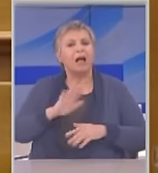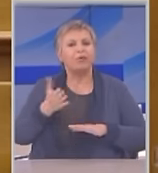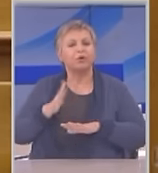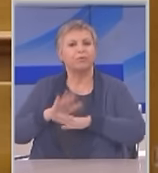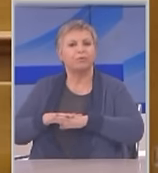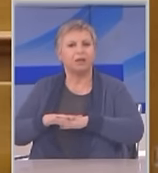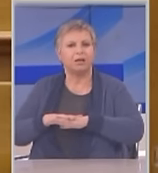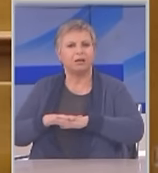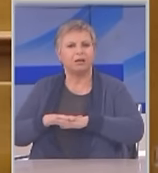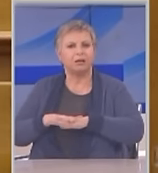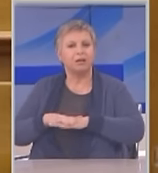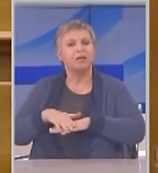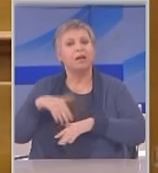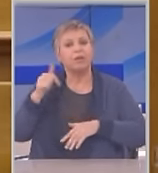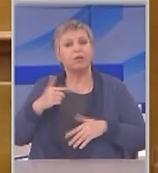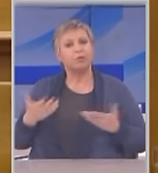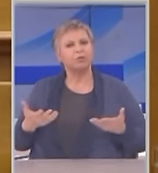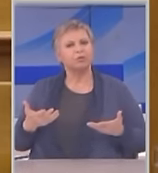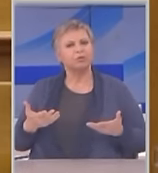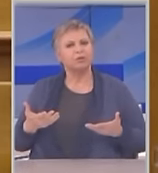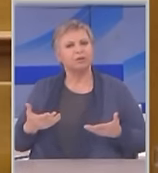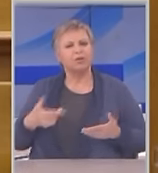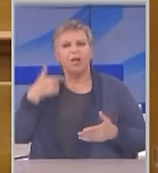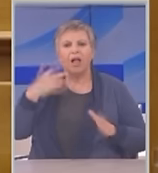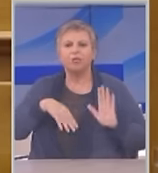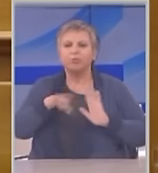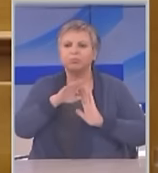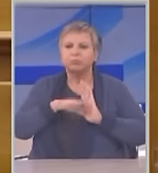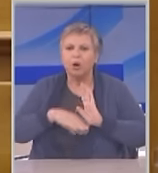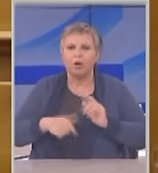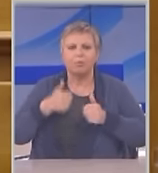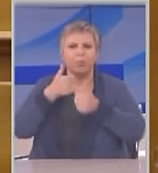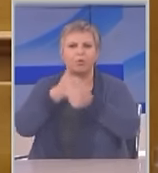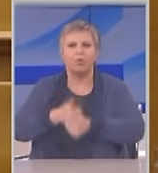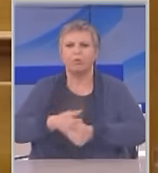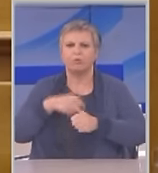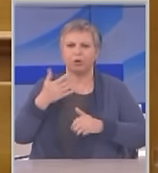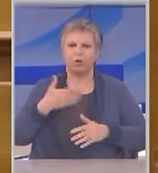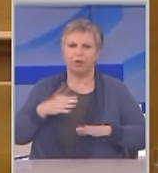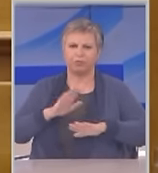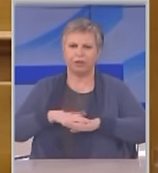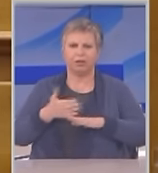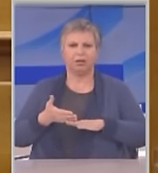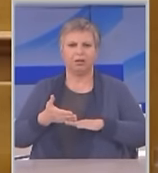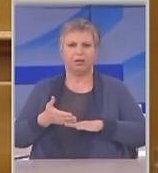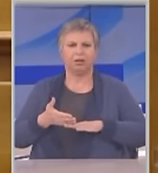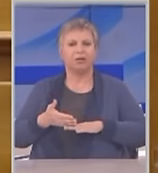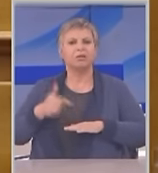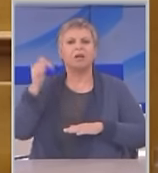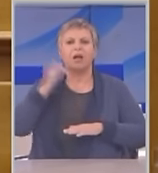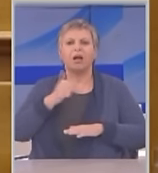τη δυνατότητα να γίνεται ρεμούλα στα εξοπλιστικά προγράμματα. Αλλά εγώ ένα πράγμα θέλω να